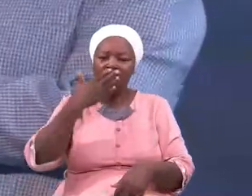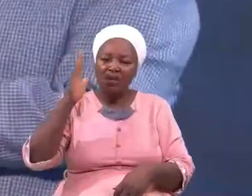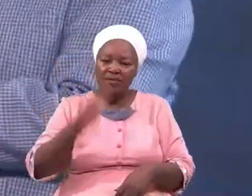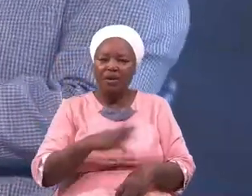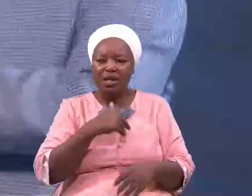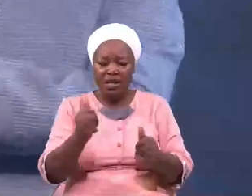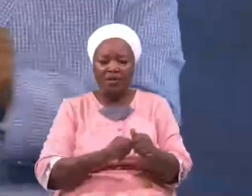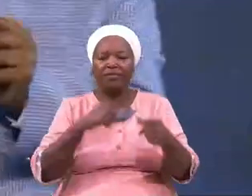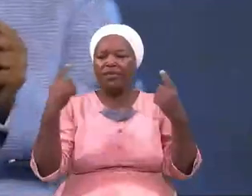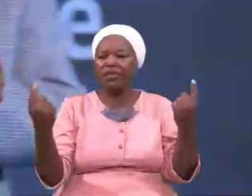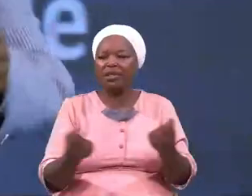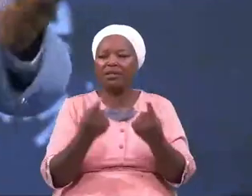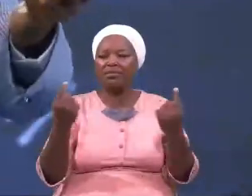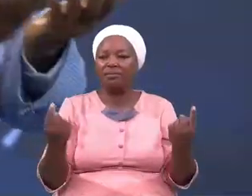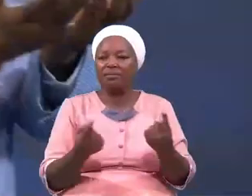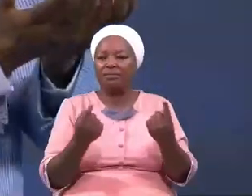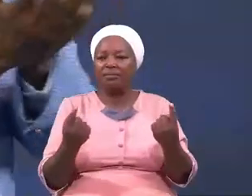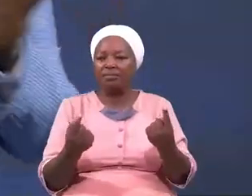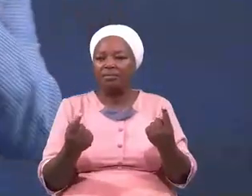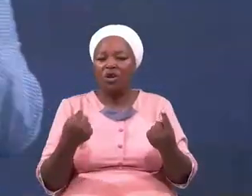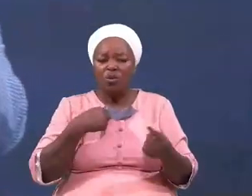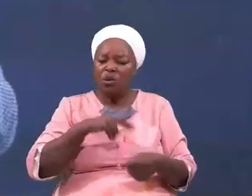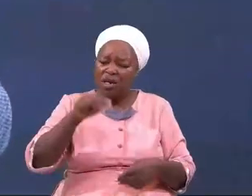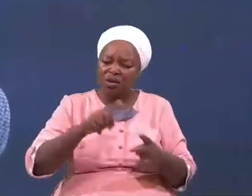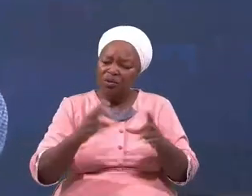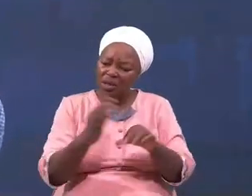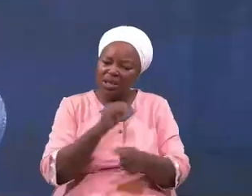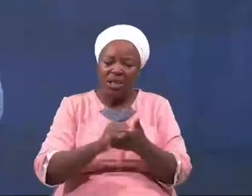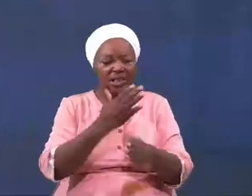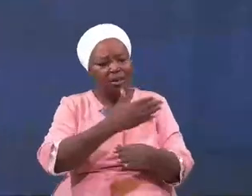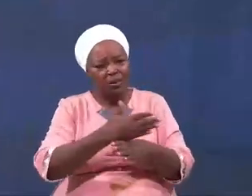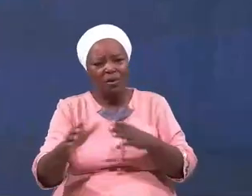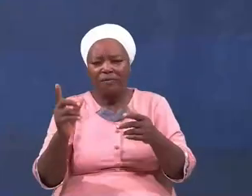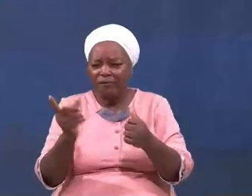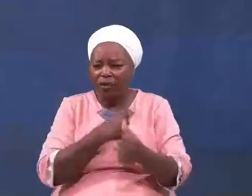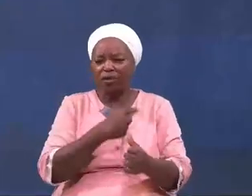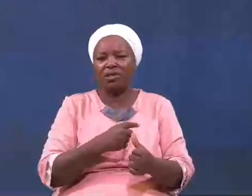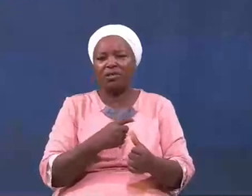de faire ôter tout péché, tout mal. Mais vous devez ôter cela.